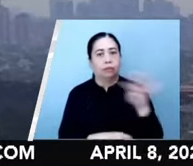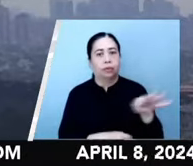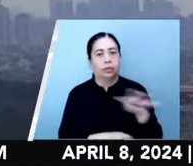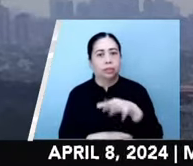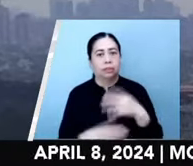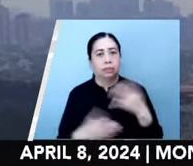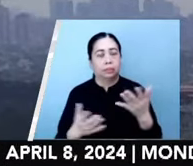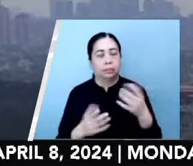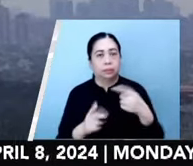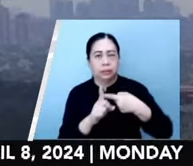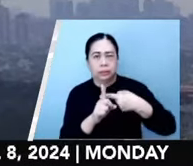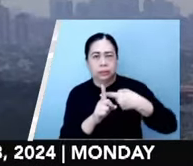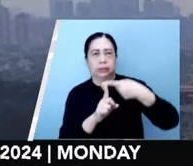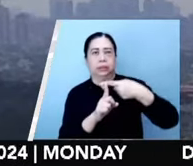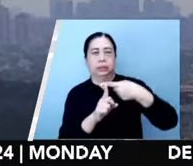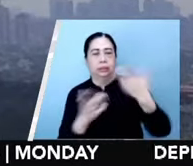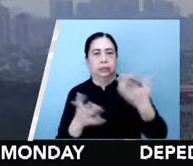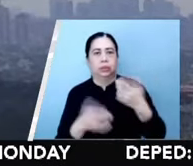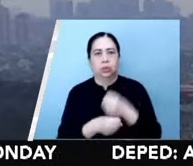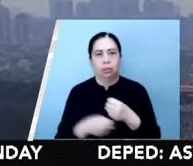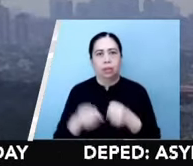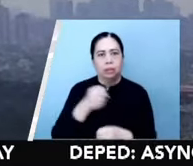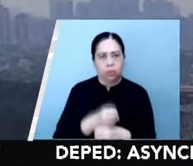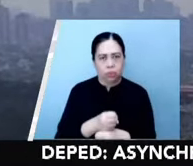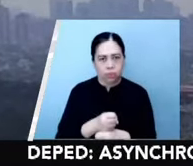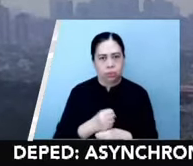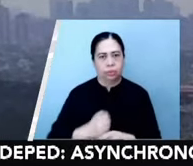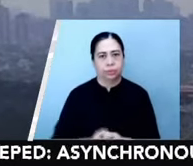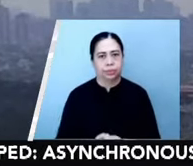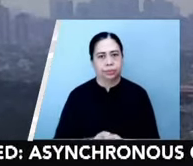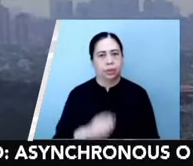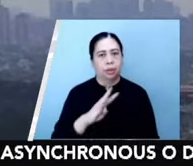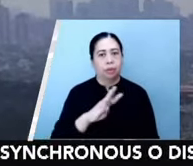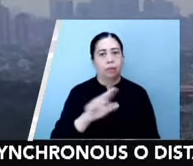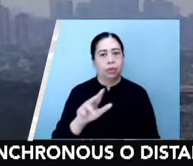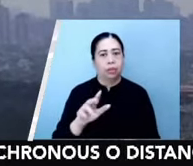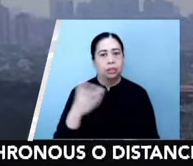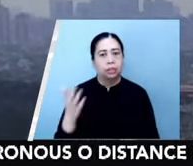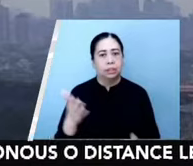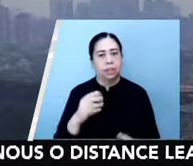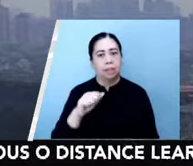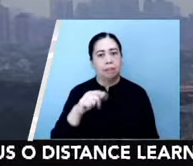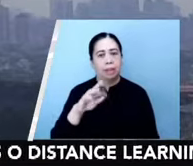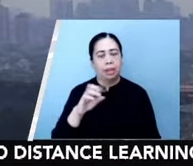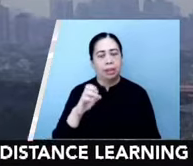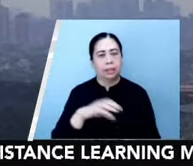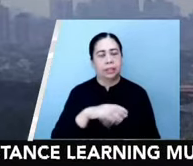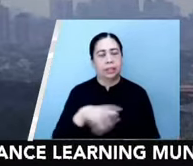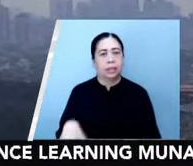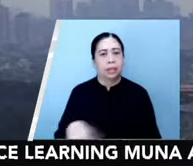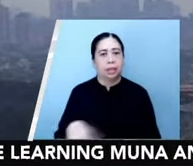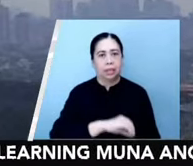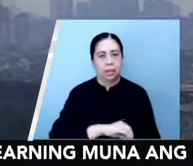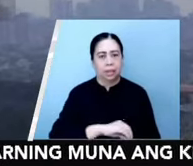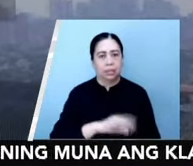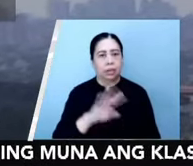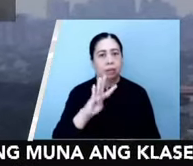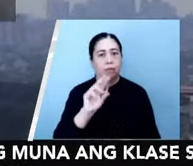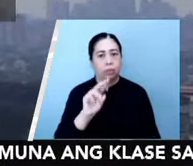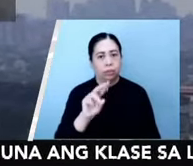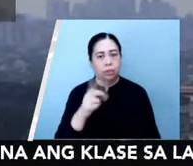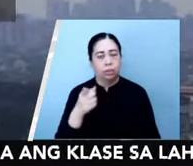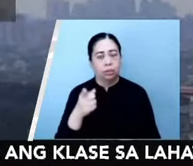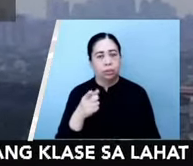heat index o dumang init sa Cotabato City. 43 degrees Celsius naman sa Apari, Cagayan. 42 degrees Celsius naman po sa